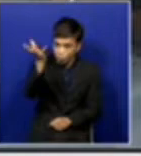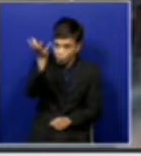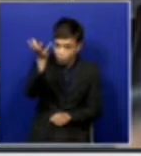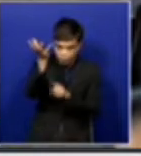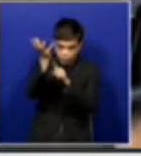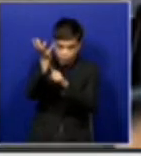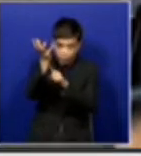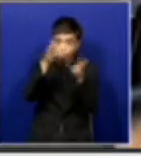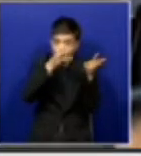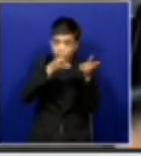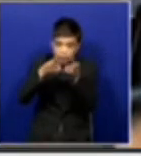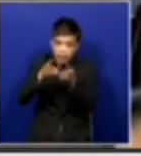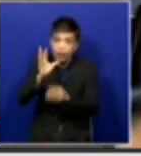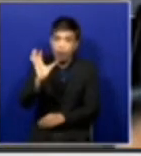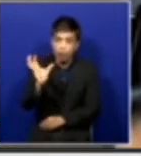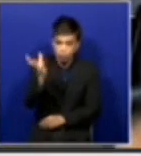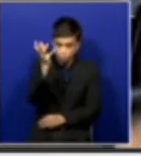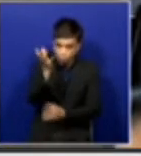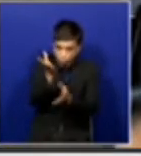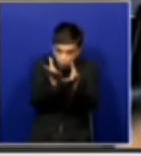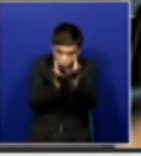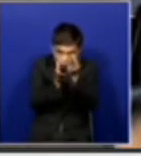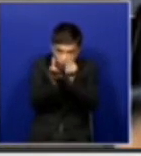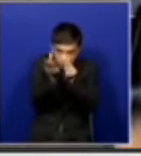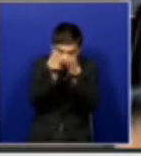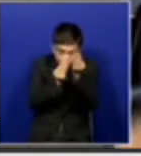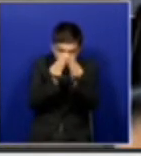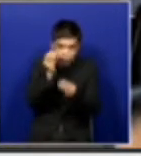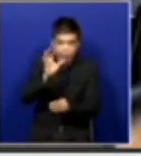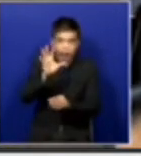ล้วมาใช้หน่อยไม่ใช่ว่